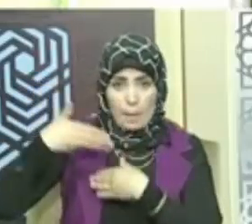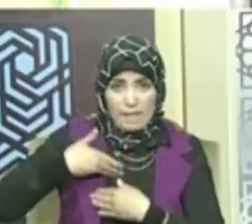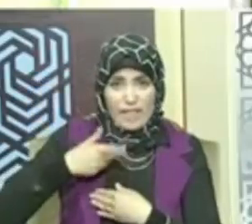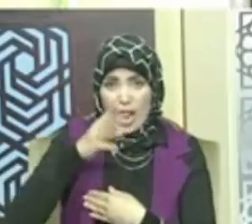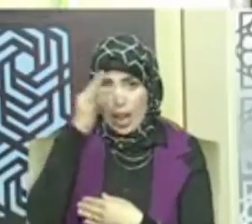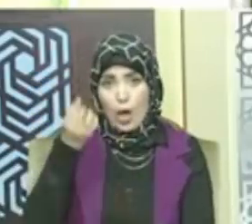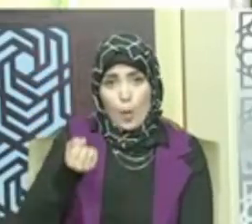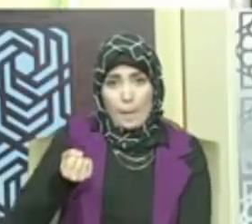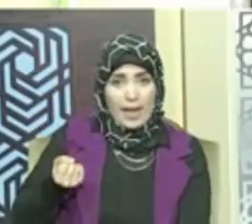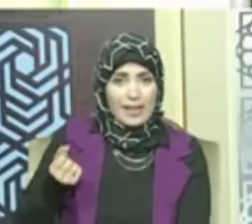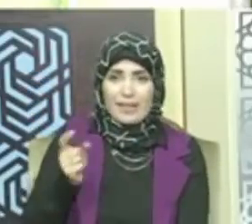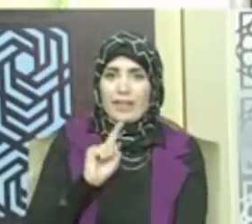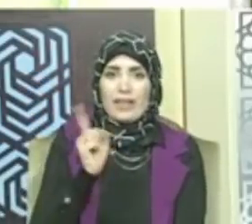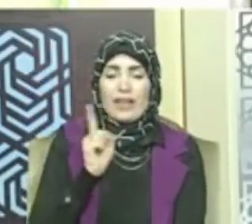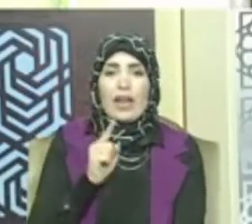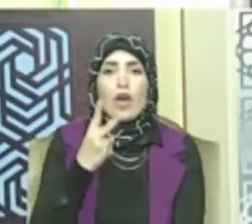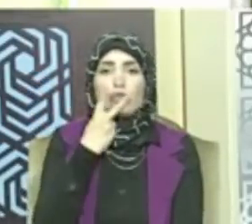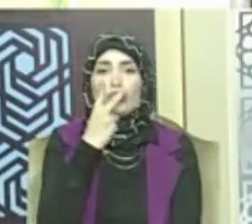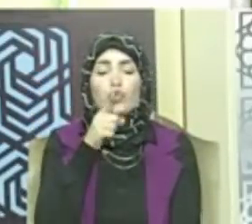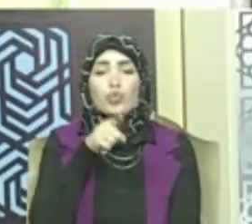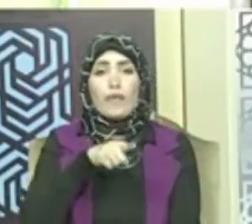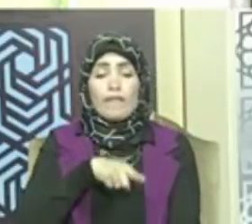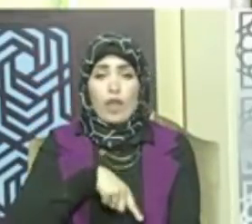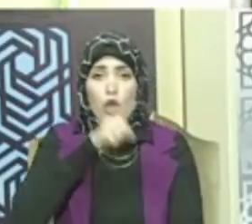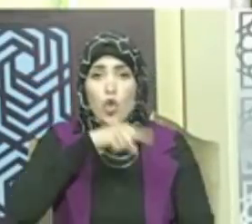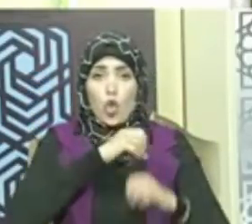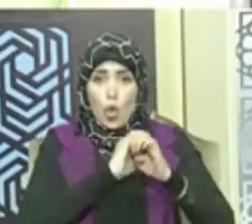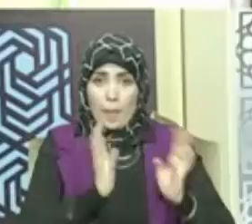فما في النار للظمآن ماء،